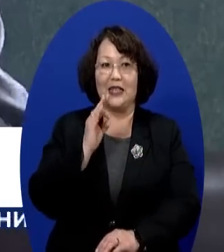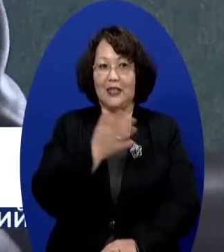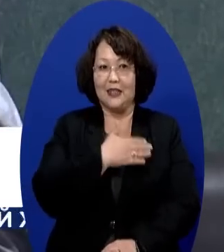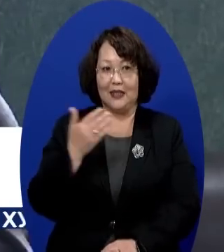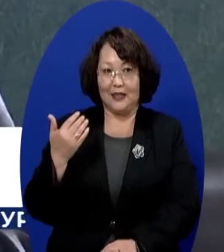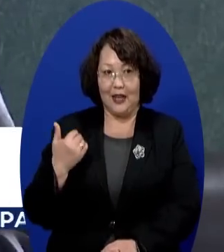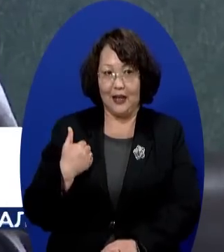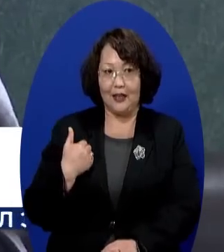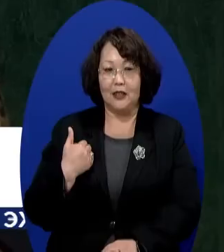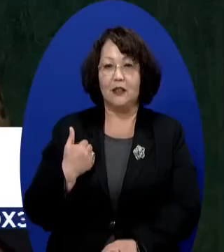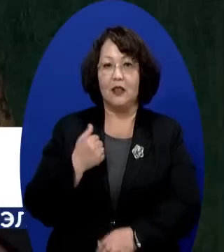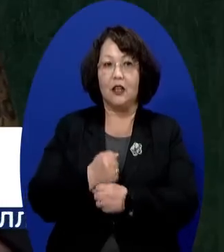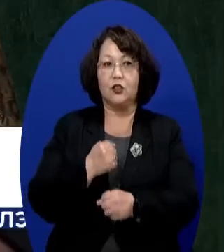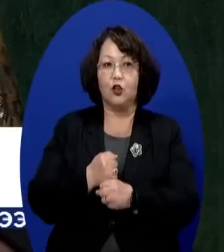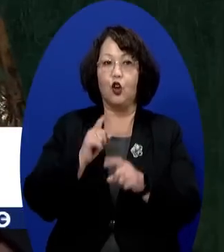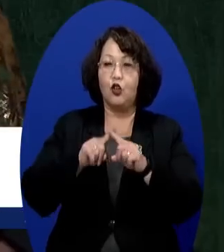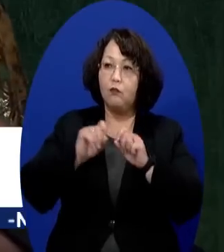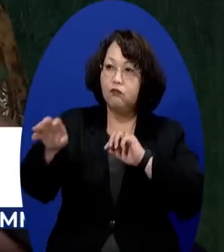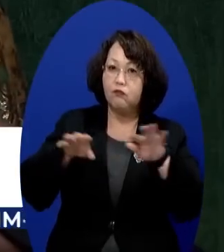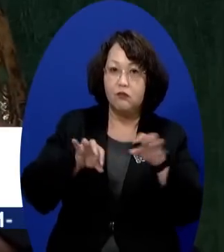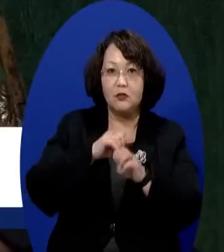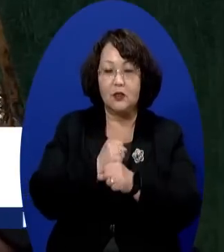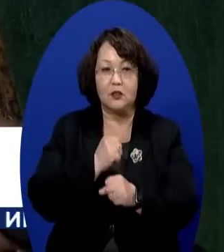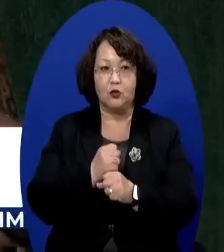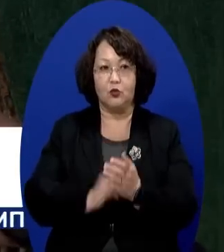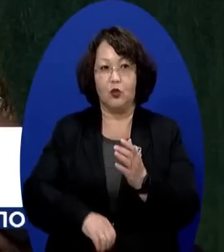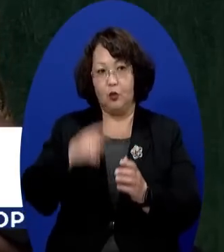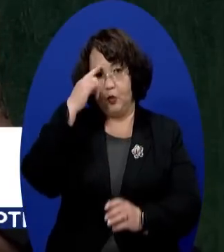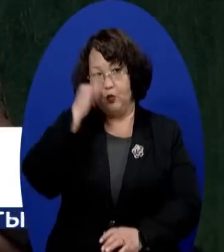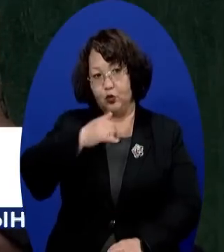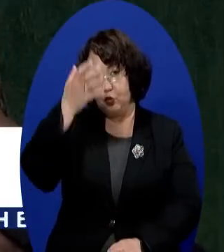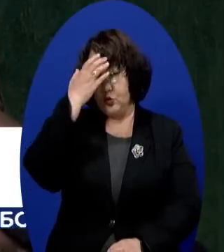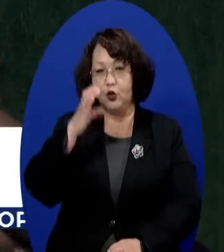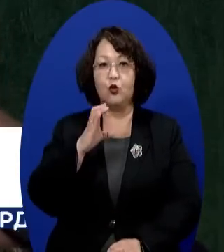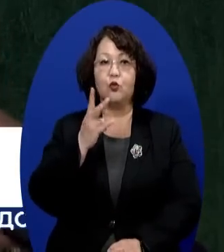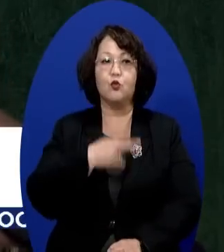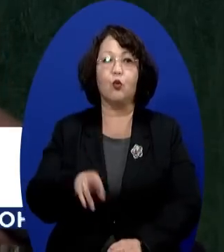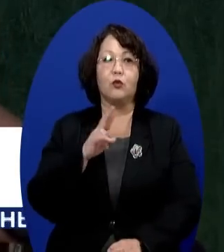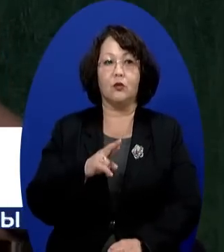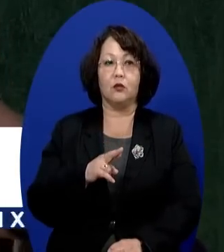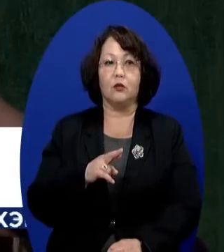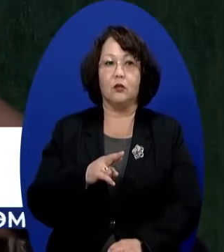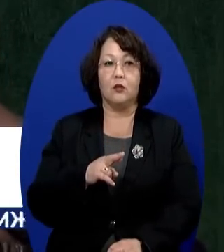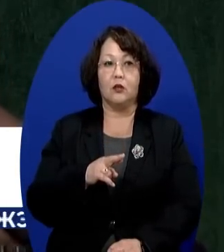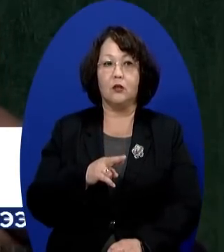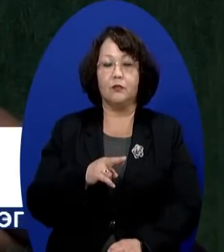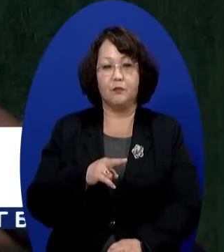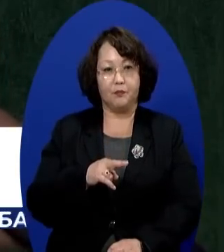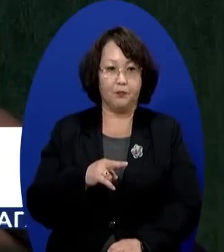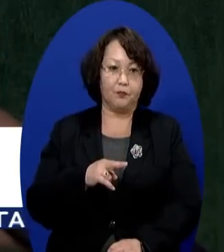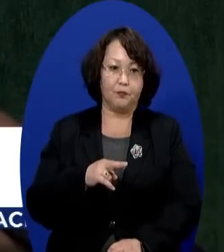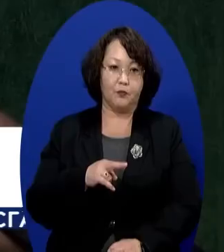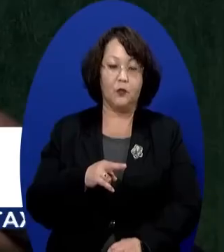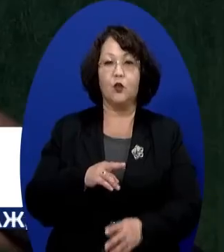дээ. Томилтоор явж байх хэрэгтэй. Монгол улсын төрийн сүлд бай. За төрийн сүлдийг бол